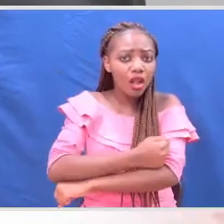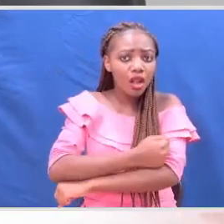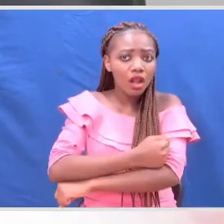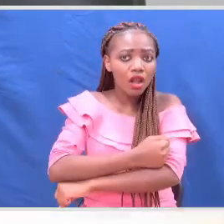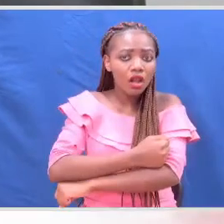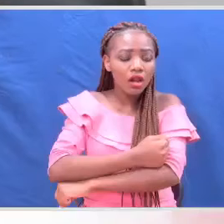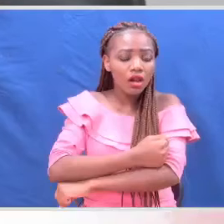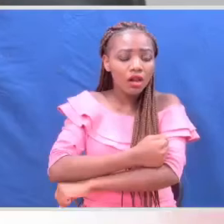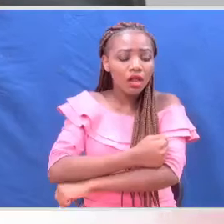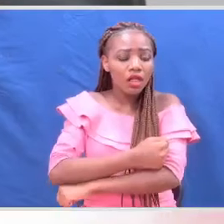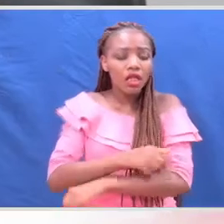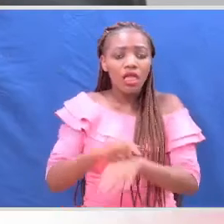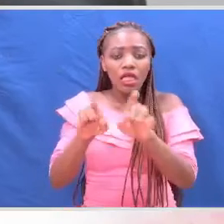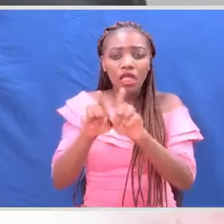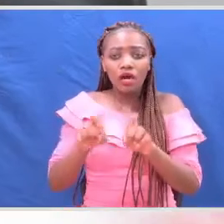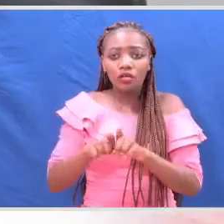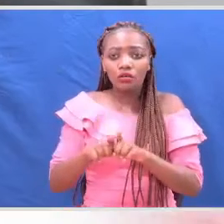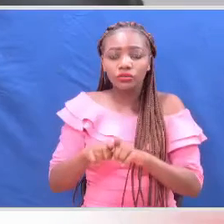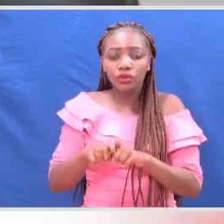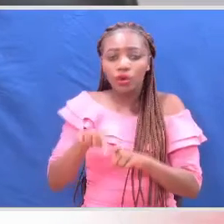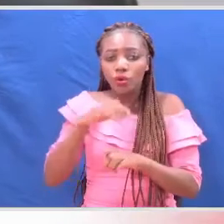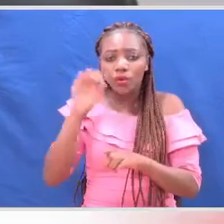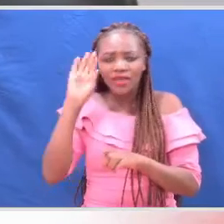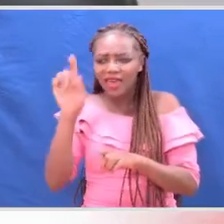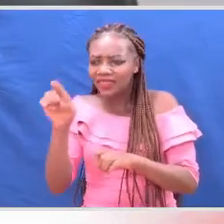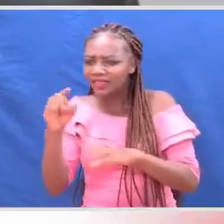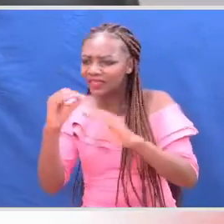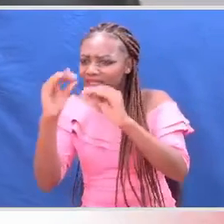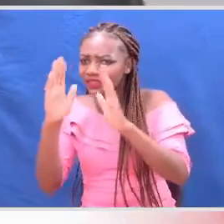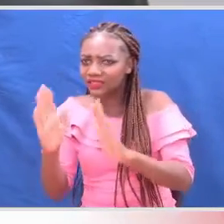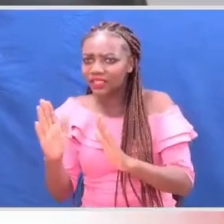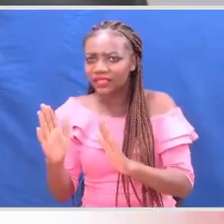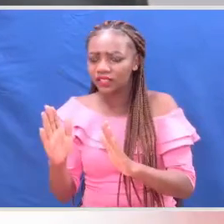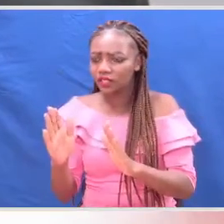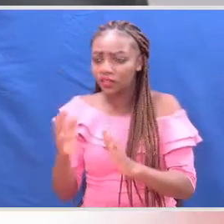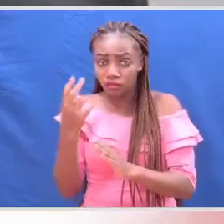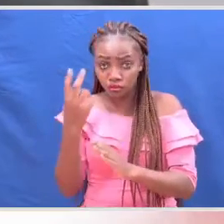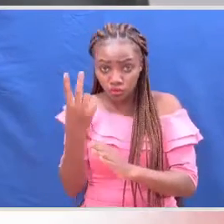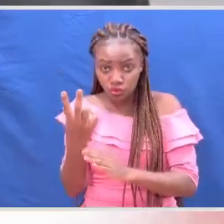and we were informed that these were teachers, 2 teachers